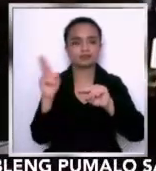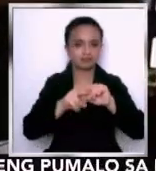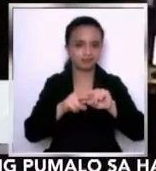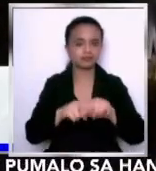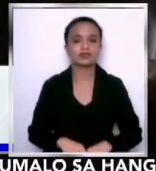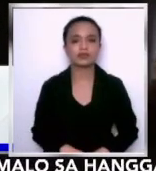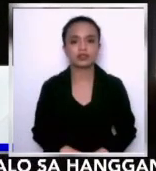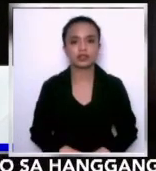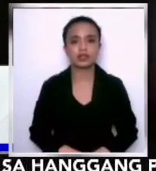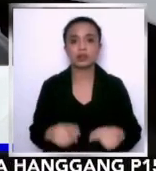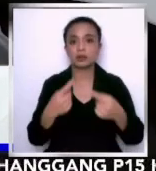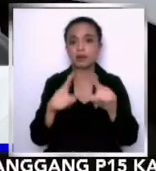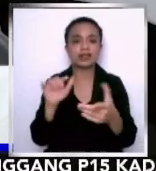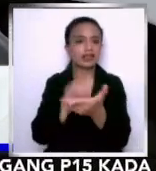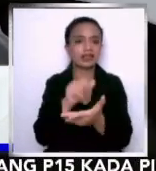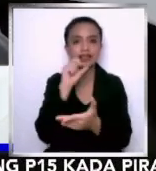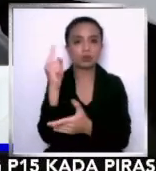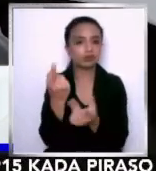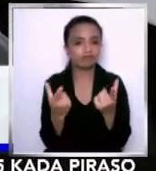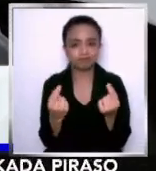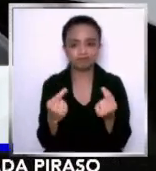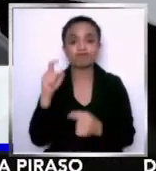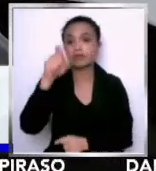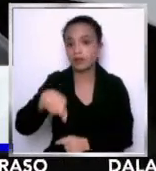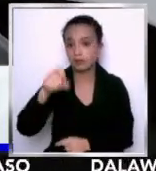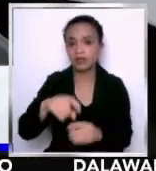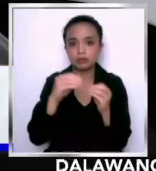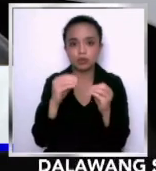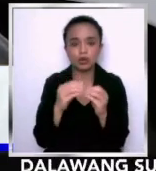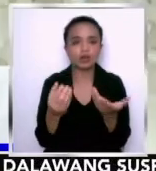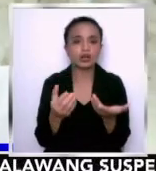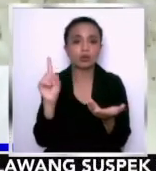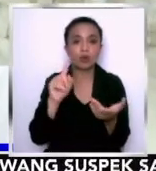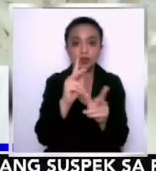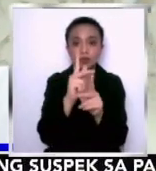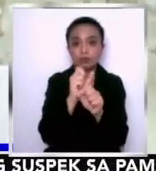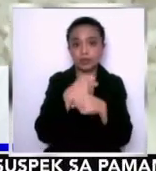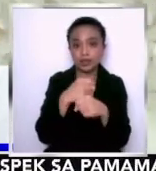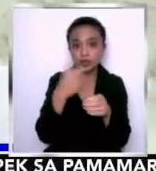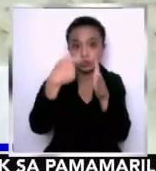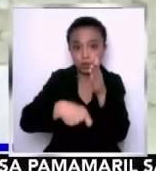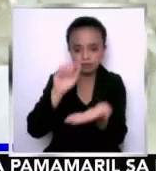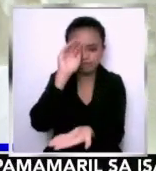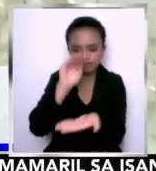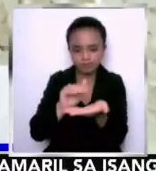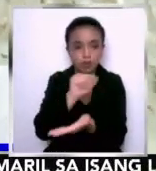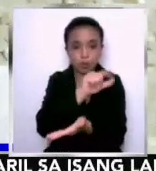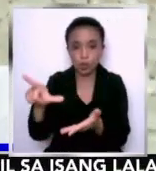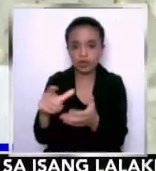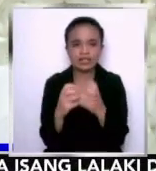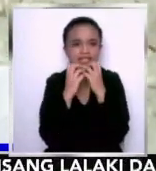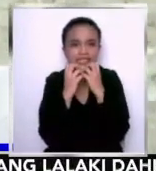hindi lang daw ito ang dapat gawin. Dapat daw na mapababa ang production cost ng mga produkto, magtipid ang lahat at mas tangkilikin ang